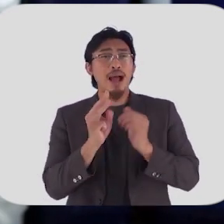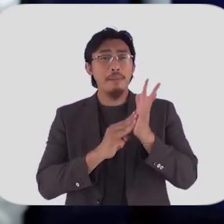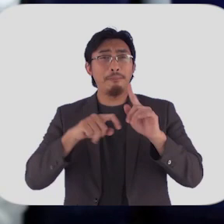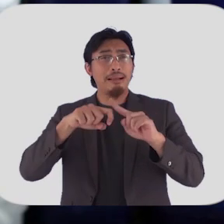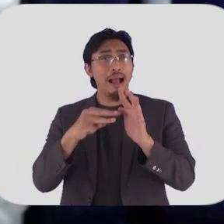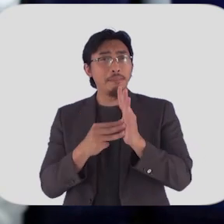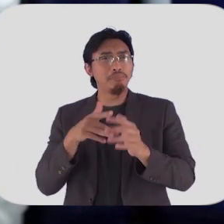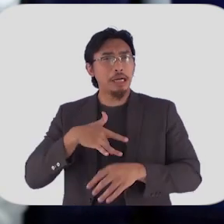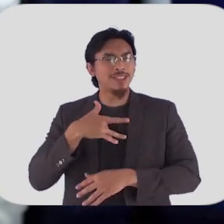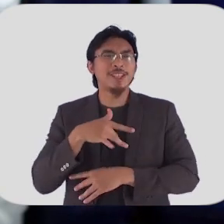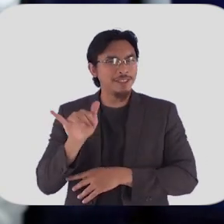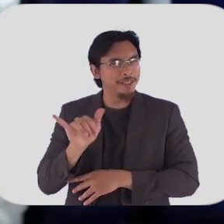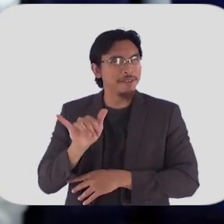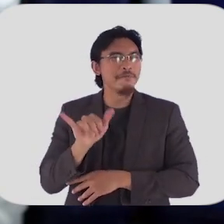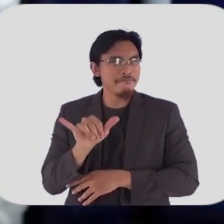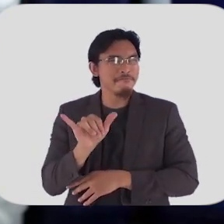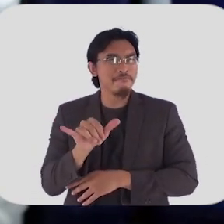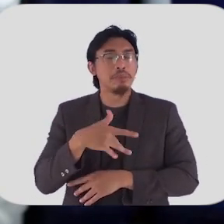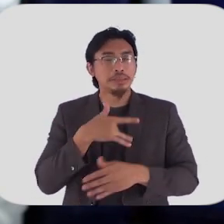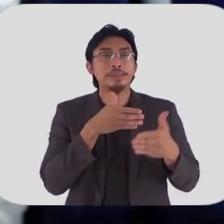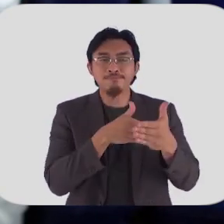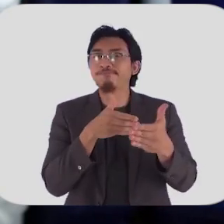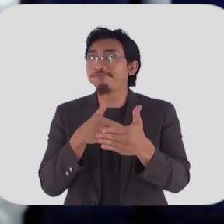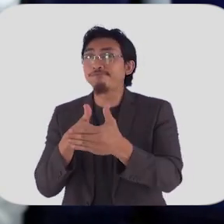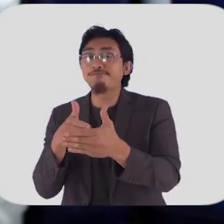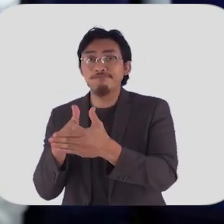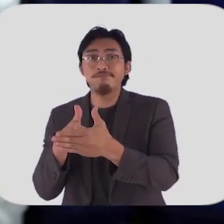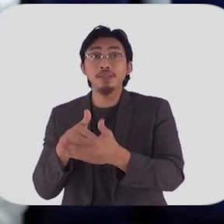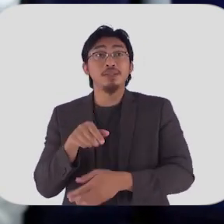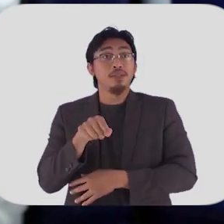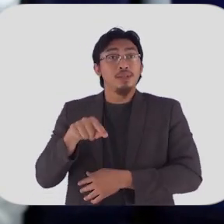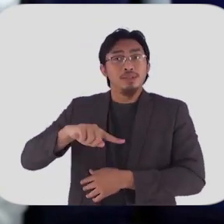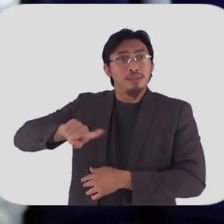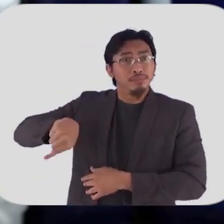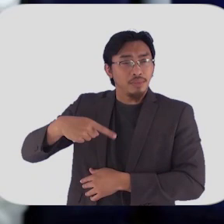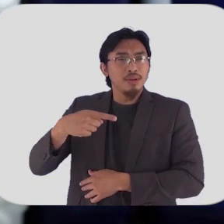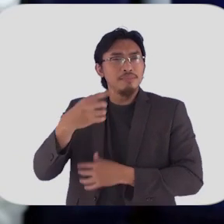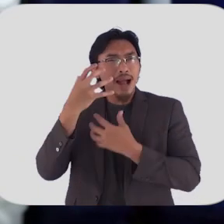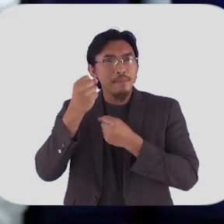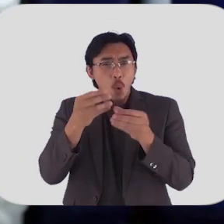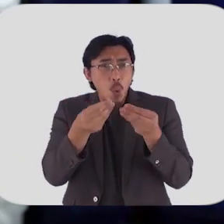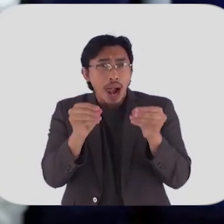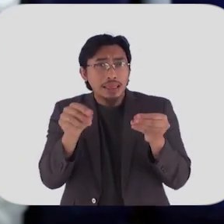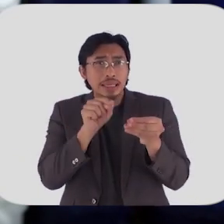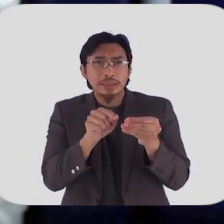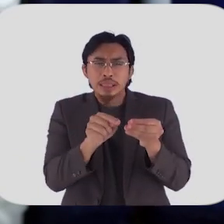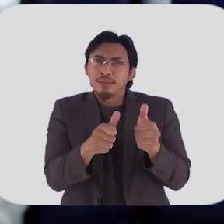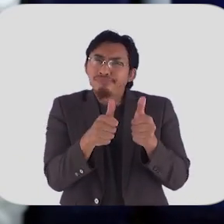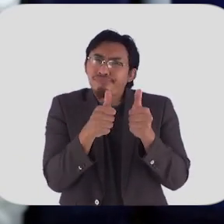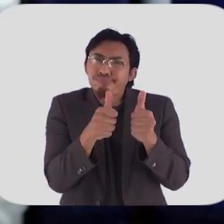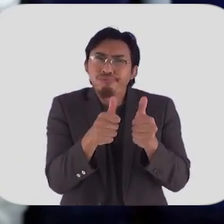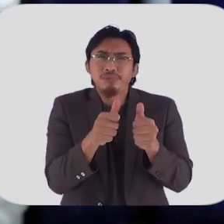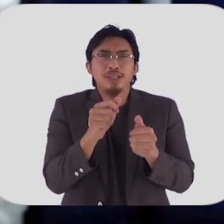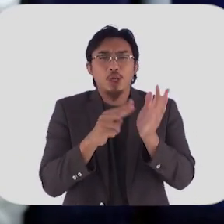yang dirasakan oleh para UMKM yang menjadi partner kami di sini. Mereka mengharapkan kualitas sampah dengan bagus, yang punya